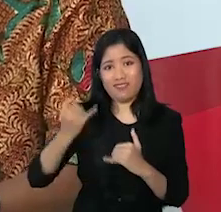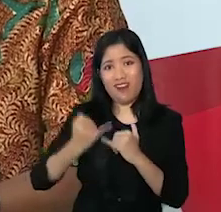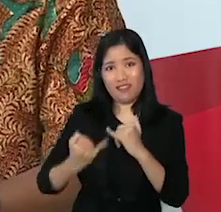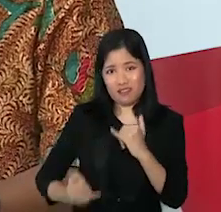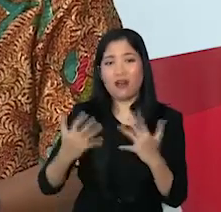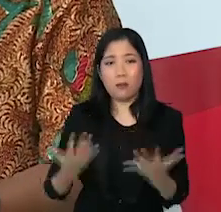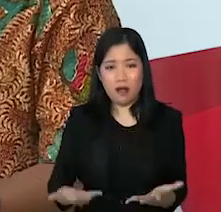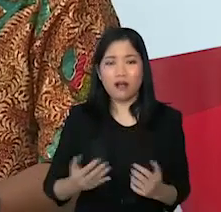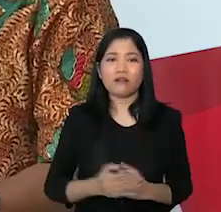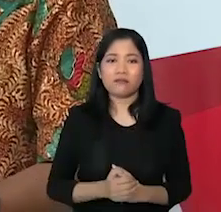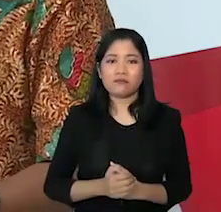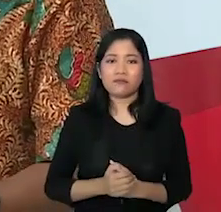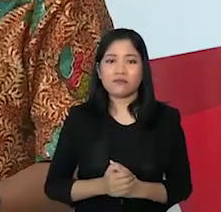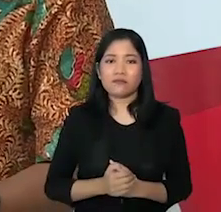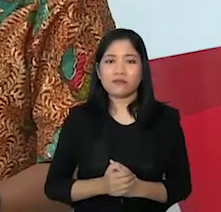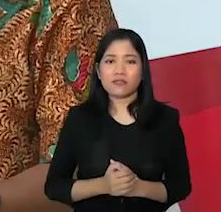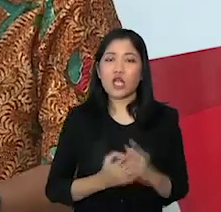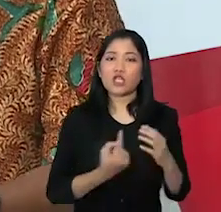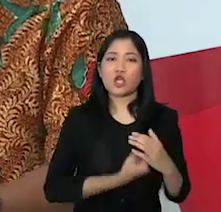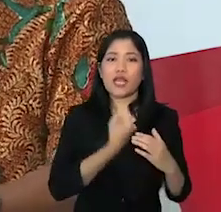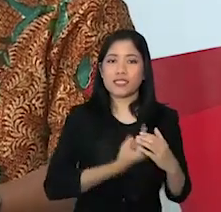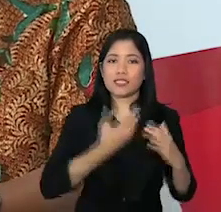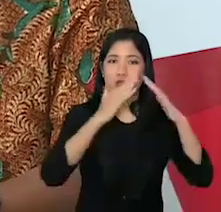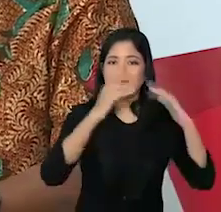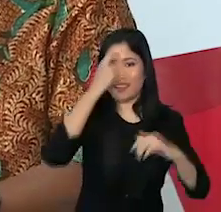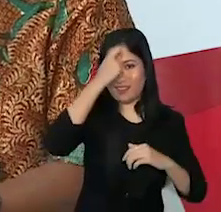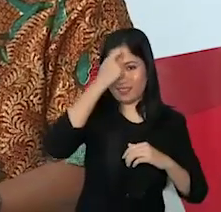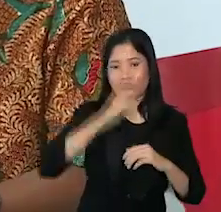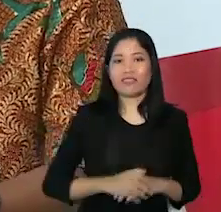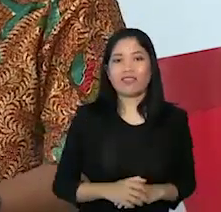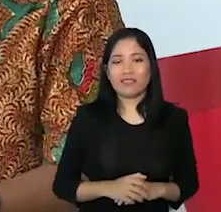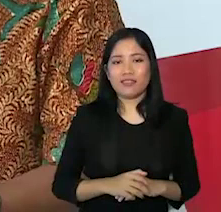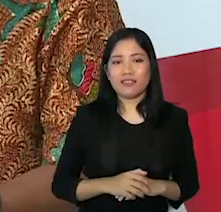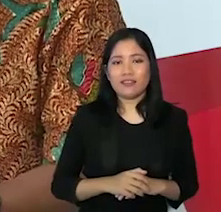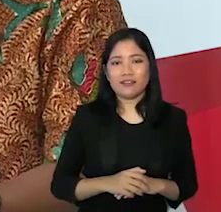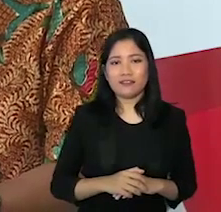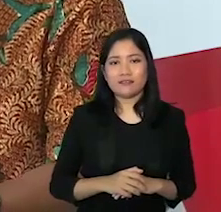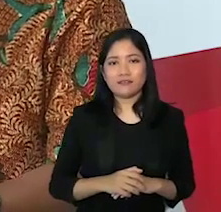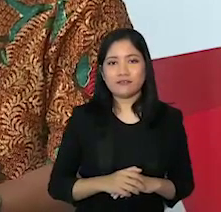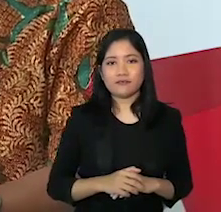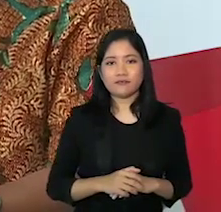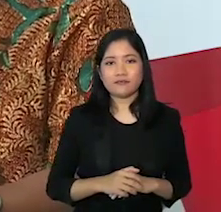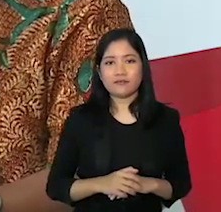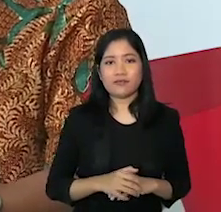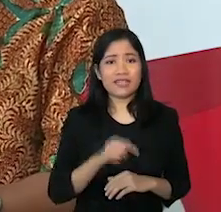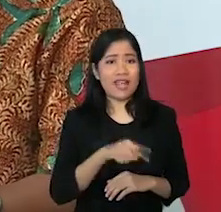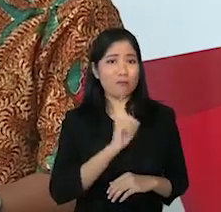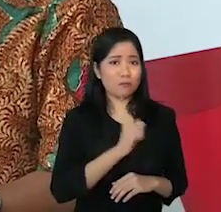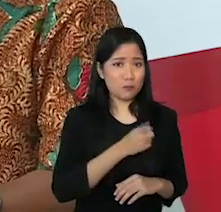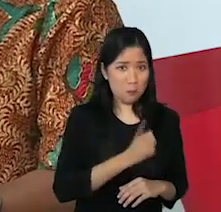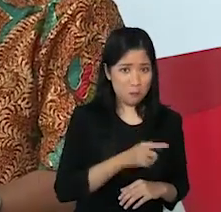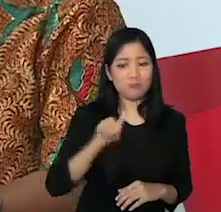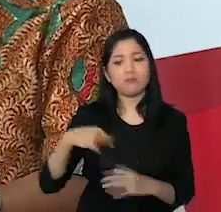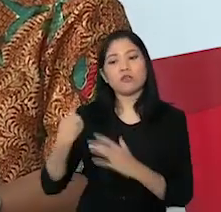adalah melaksanakan isolasi rumah sakit Hal ini dilakukan manakala isolasi cimandiri tidak